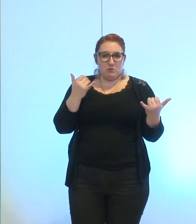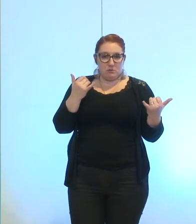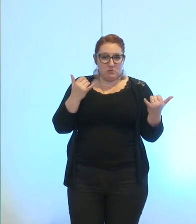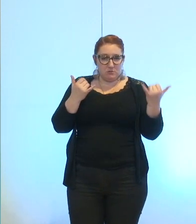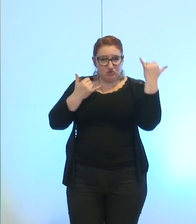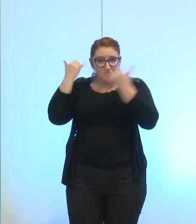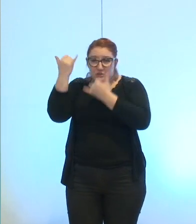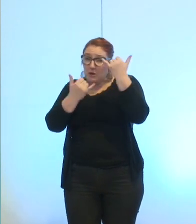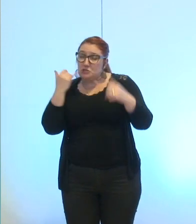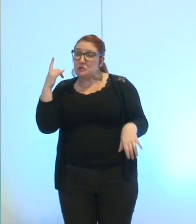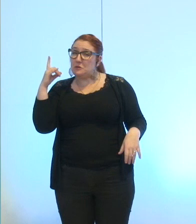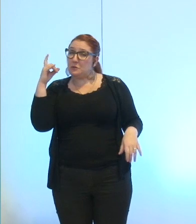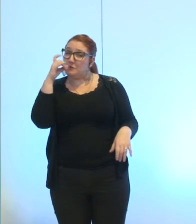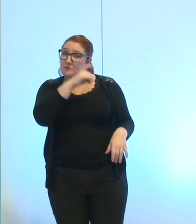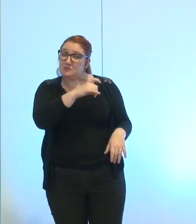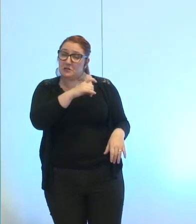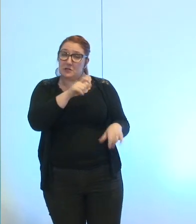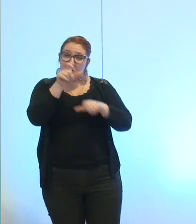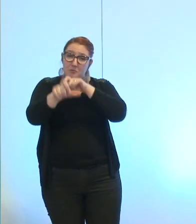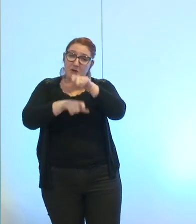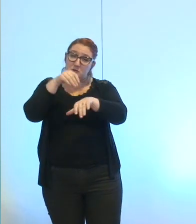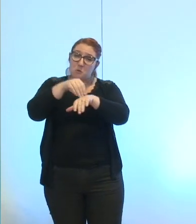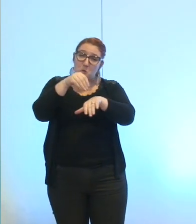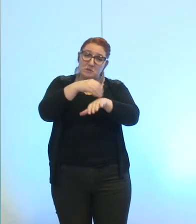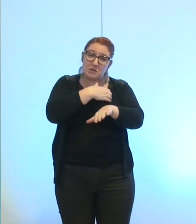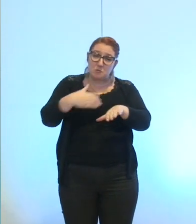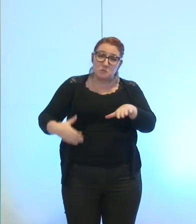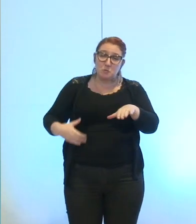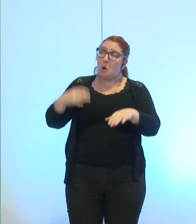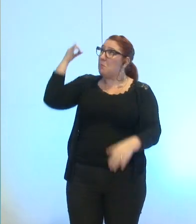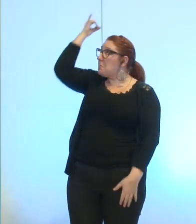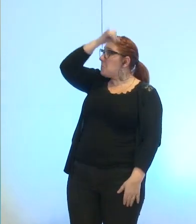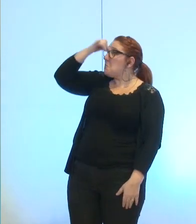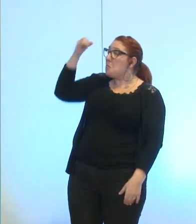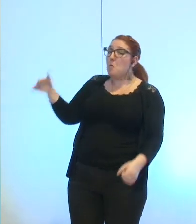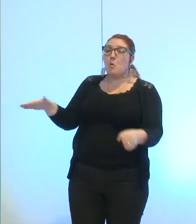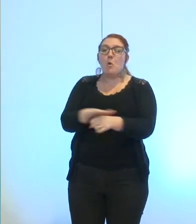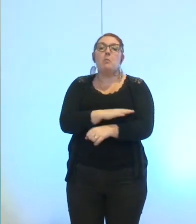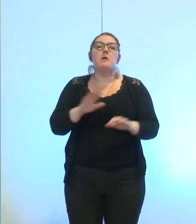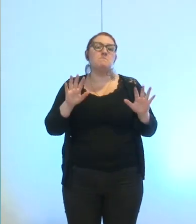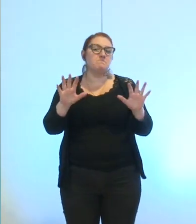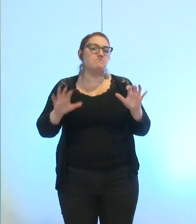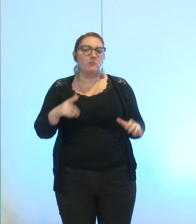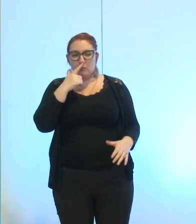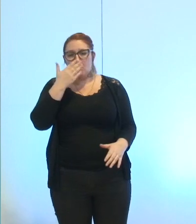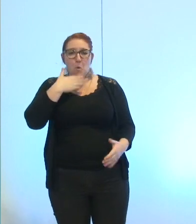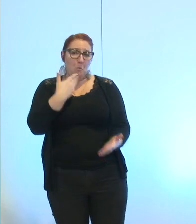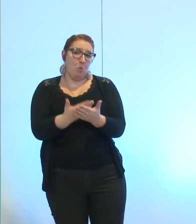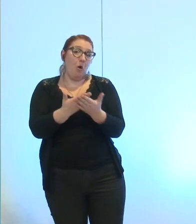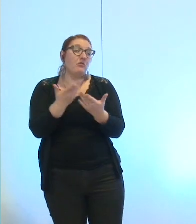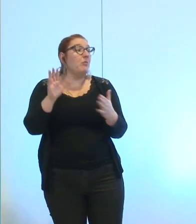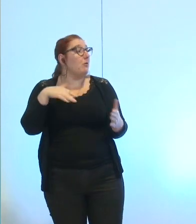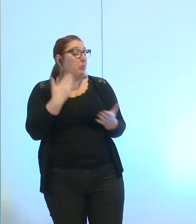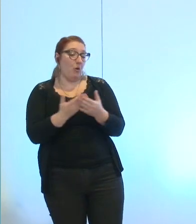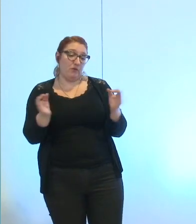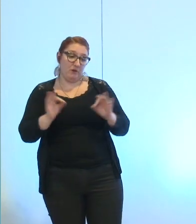municipaux puissent se faire quand même totalement manipuler ou alors il faudrait en avoir des preuves mais pour le moment nous les avons pas je